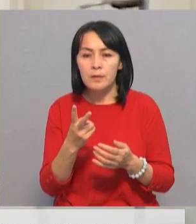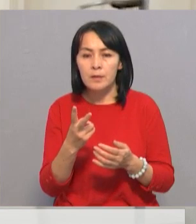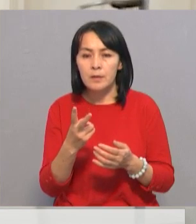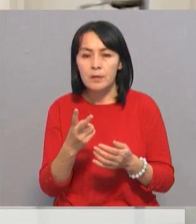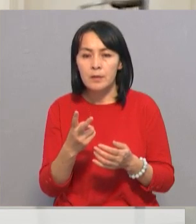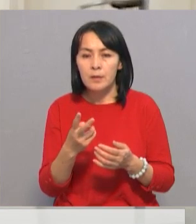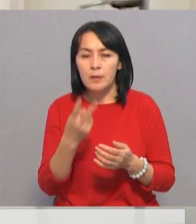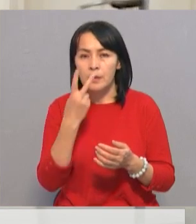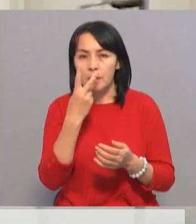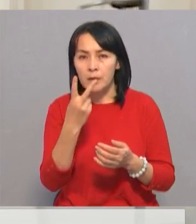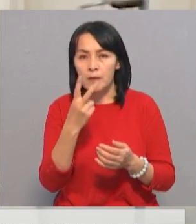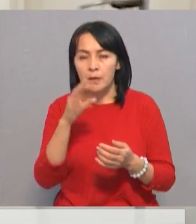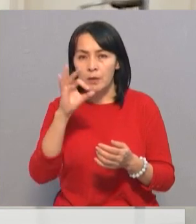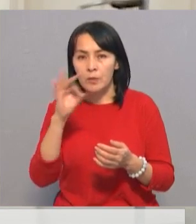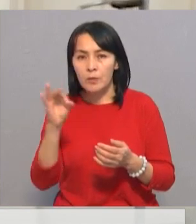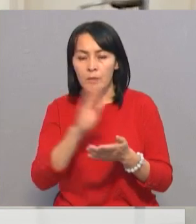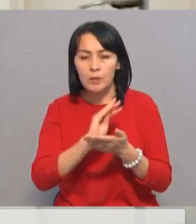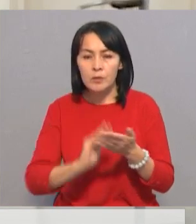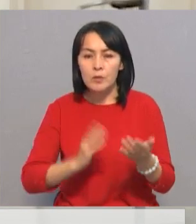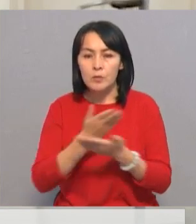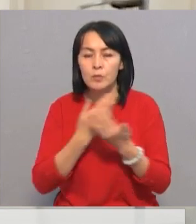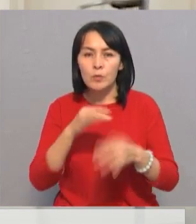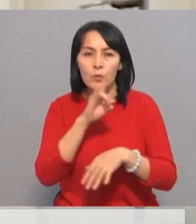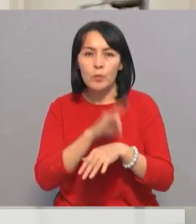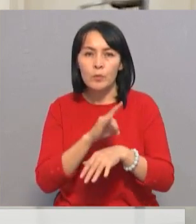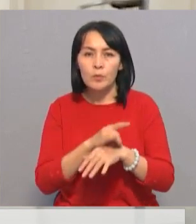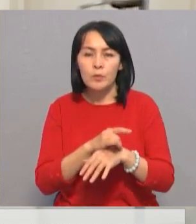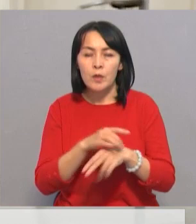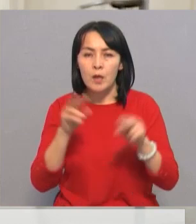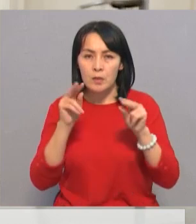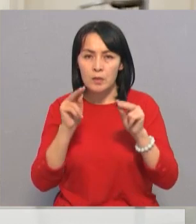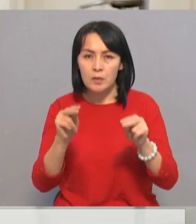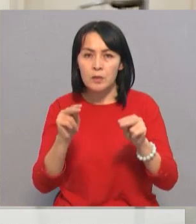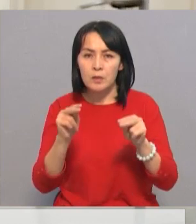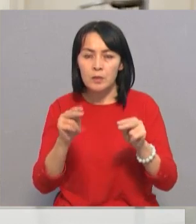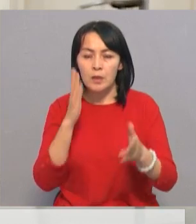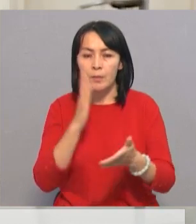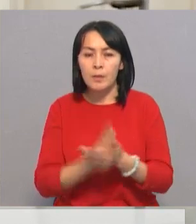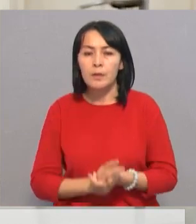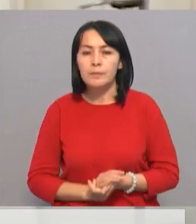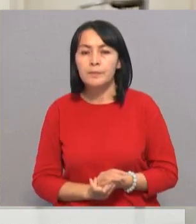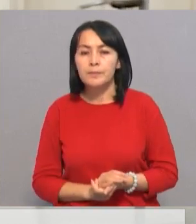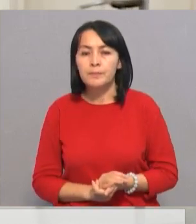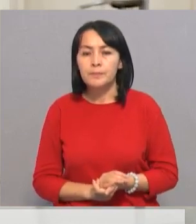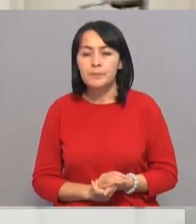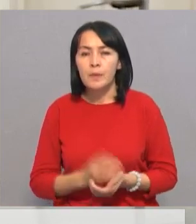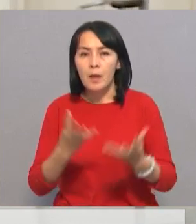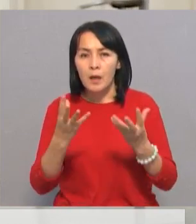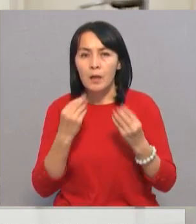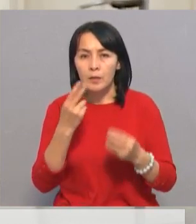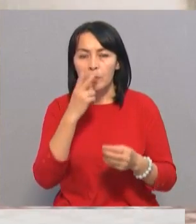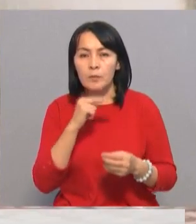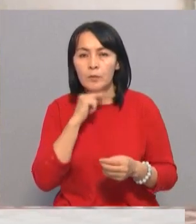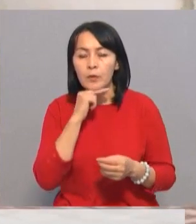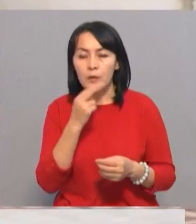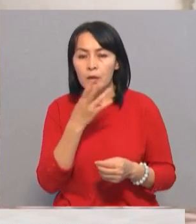версия 2.0 деген жазуы жоқ подделкасында, оригиналдарында осындай болады. Осыдан алғанда байқап қарап